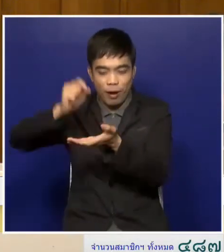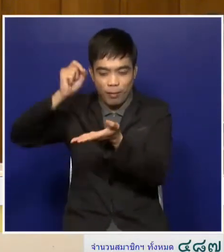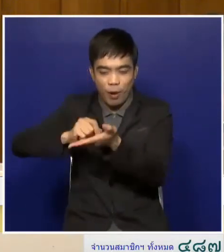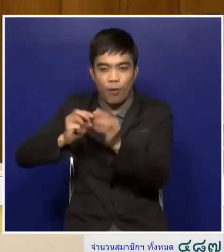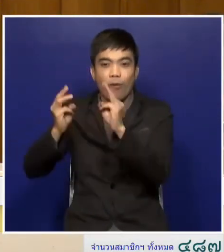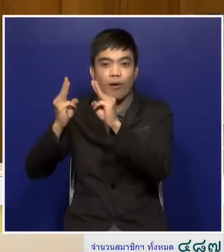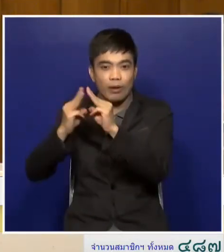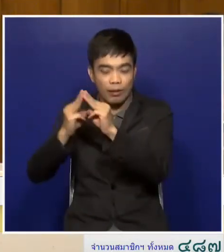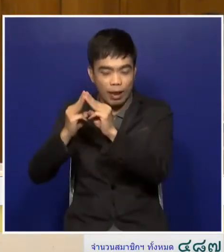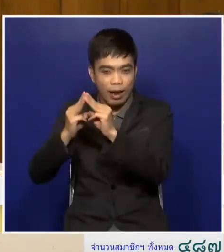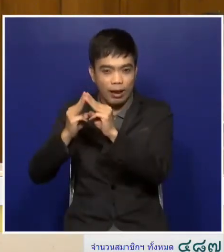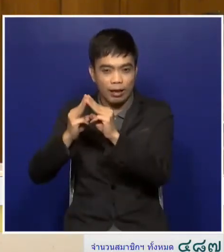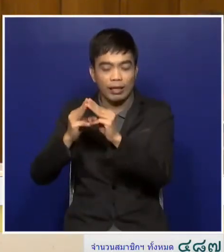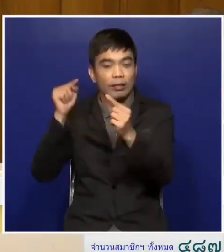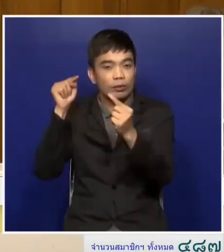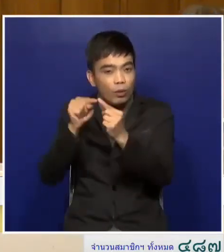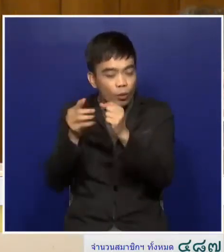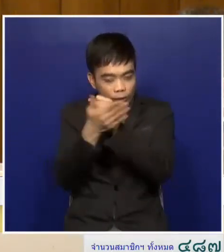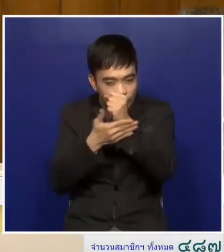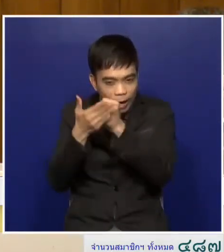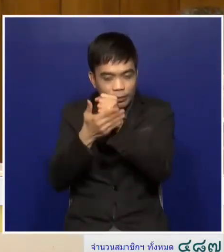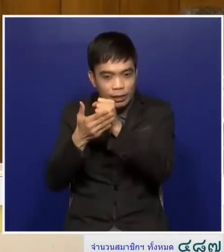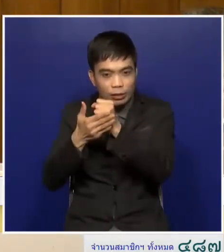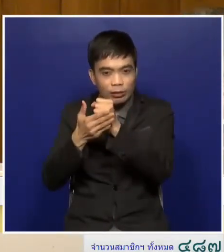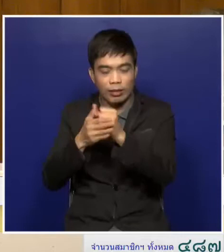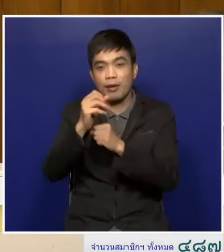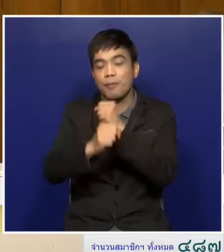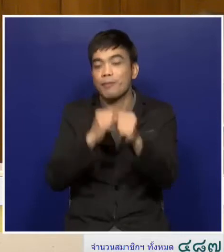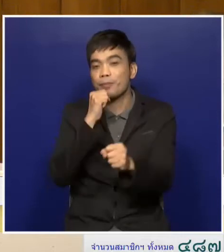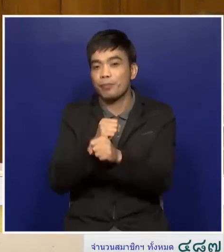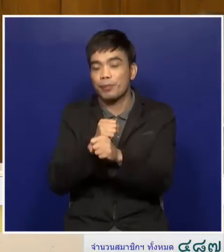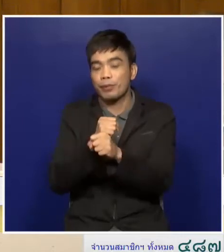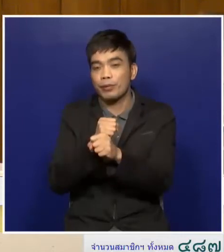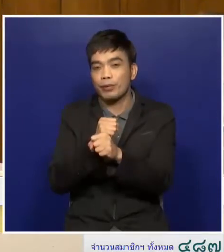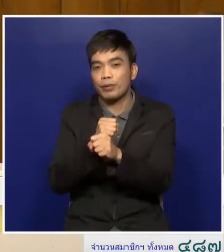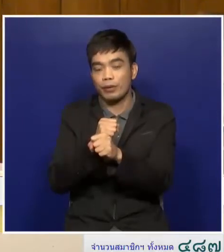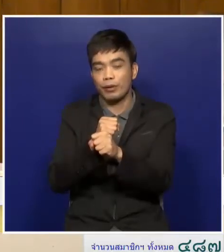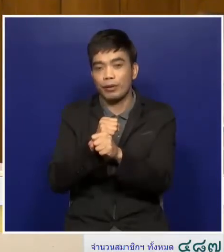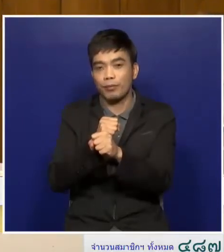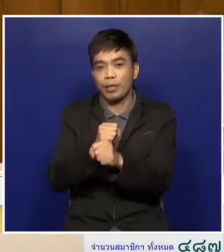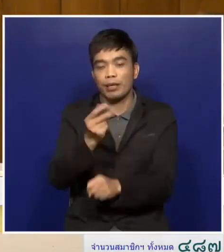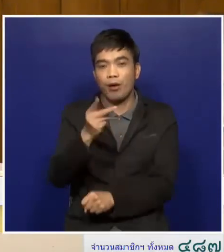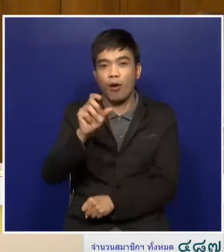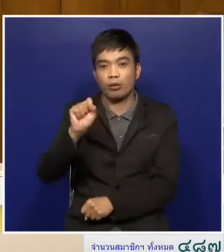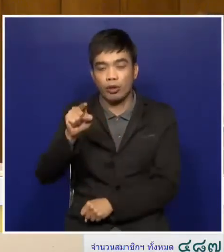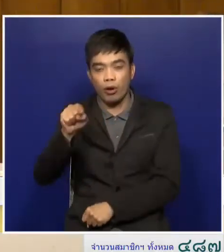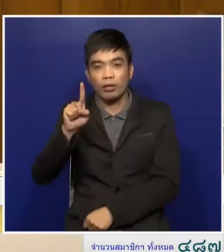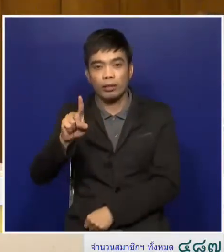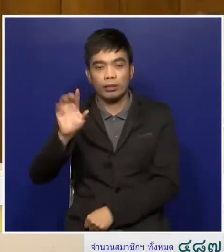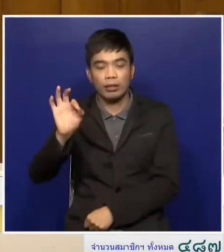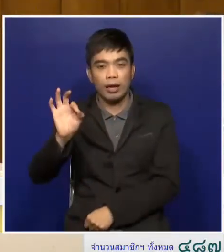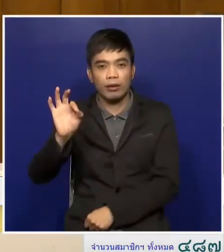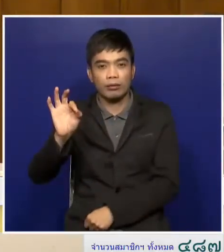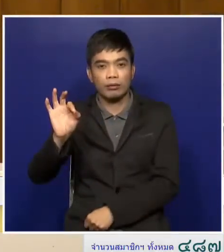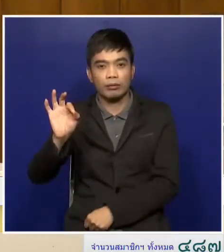วาด้วยยาเสบตดให้โทษคลศสัษลาด 1961ซึมการแก้ไขกัน